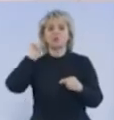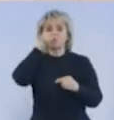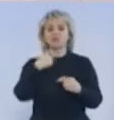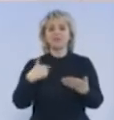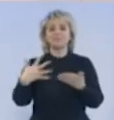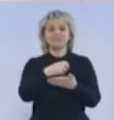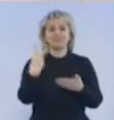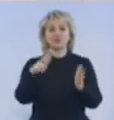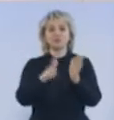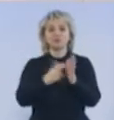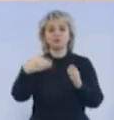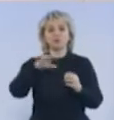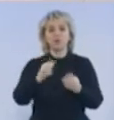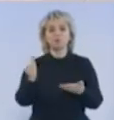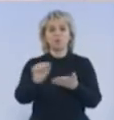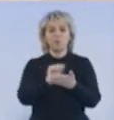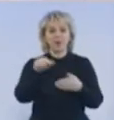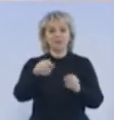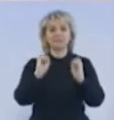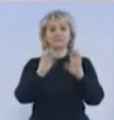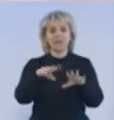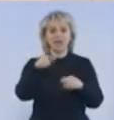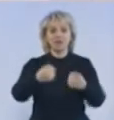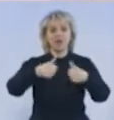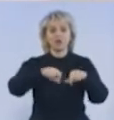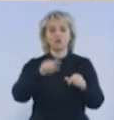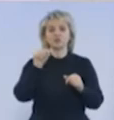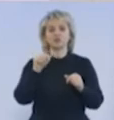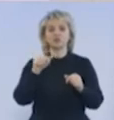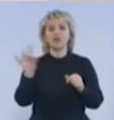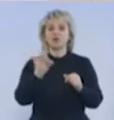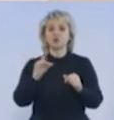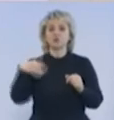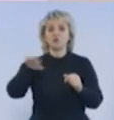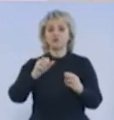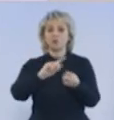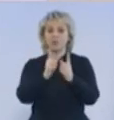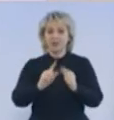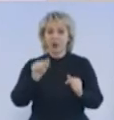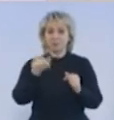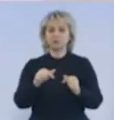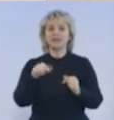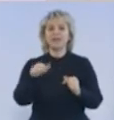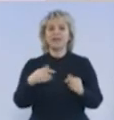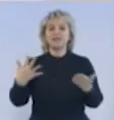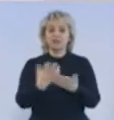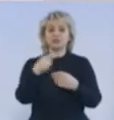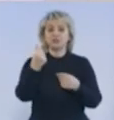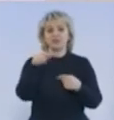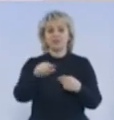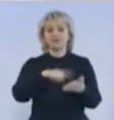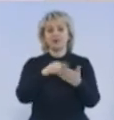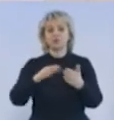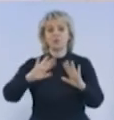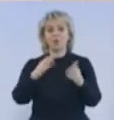мы собрали 28 тонн макулатуры, сдали ее в организацию «Ростов-Торпереработка», и на вырученные средства в городском